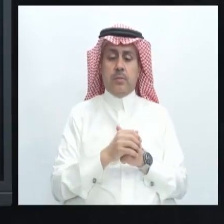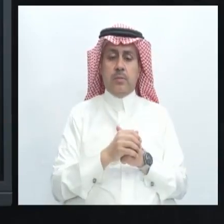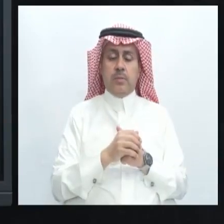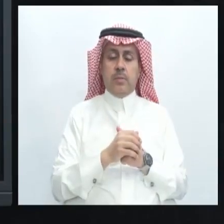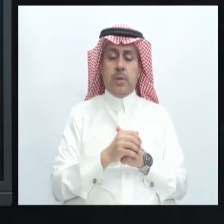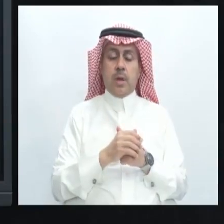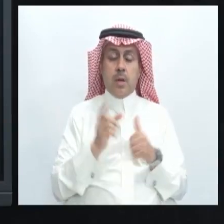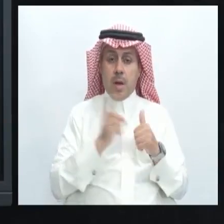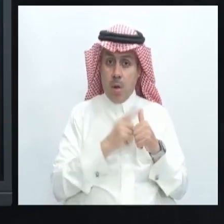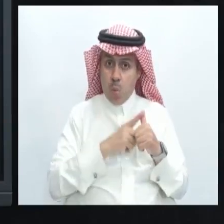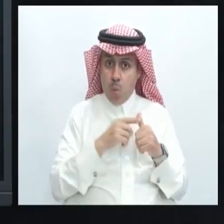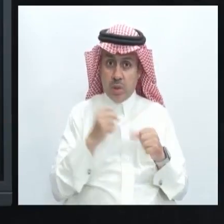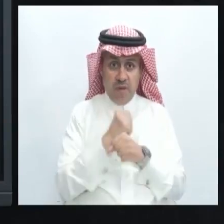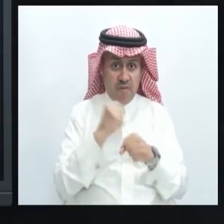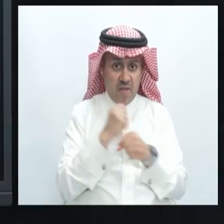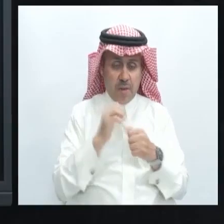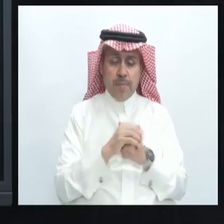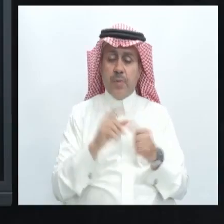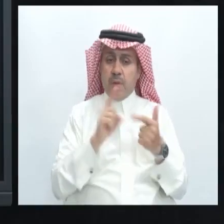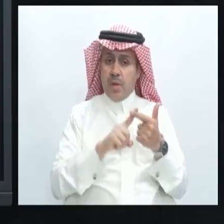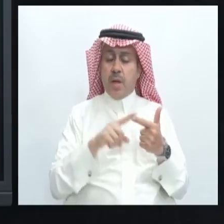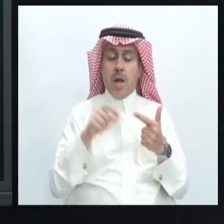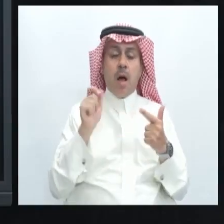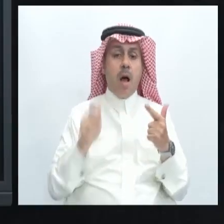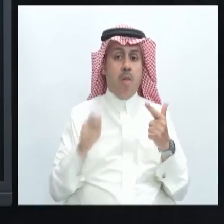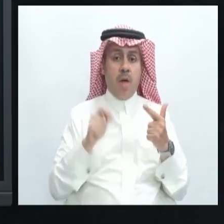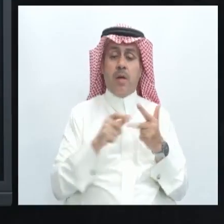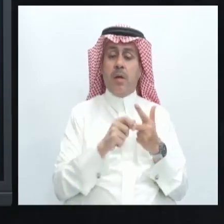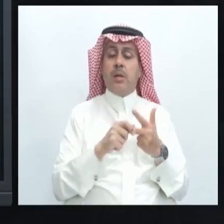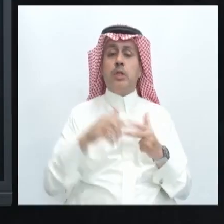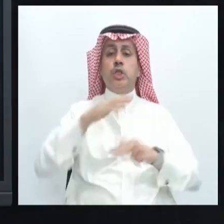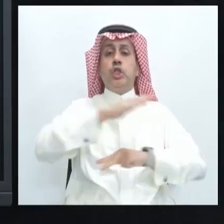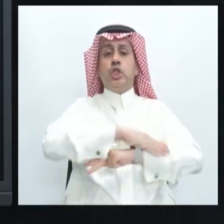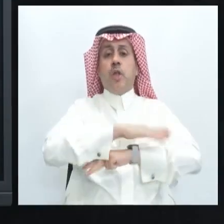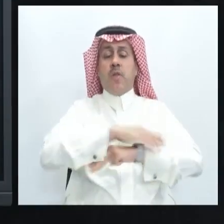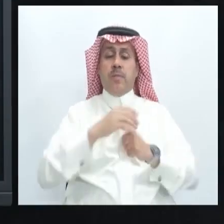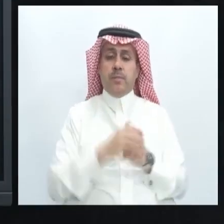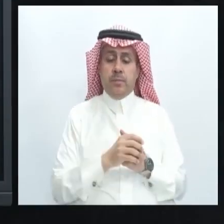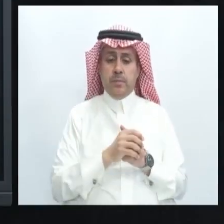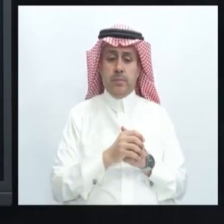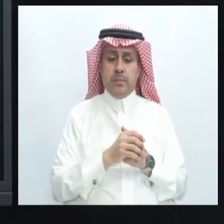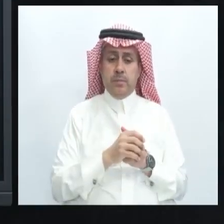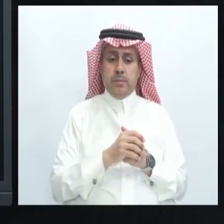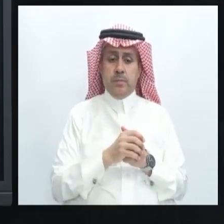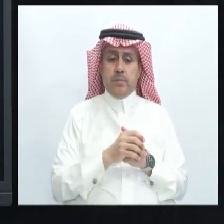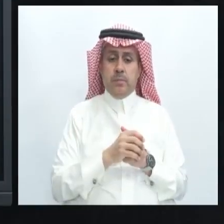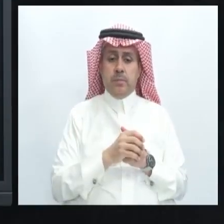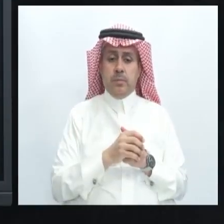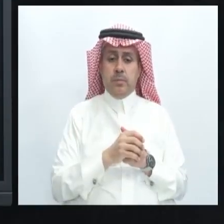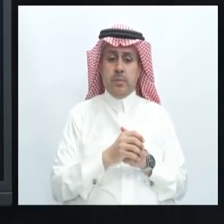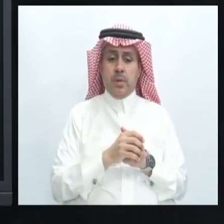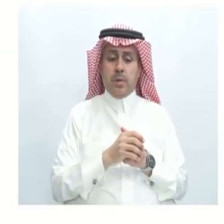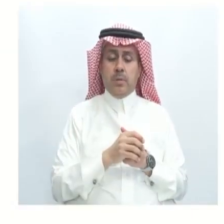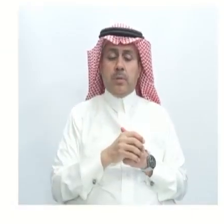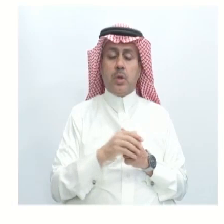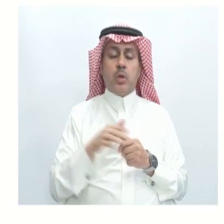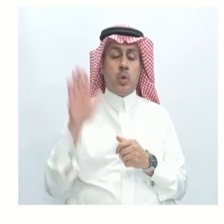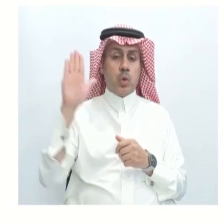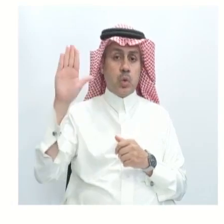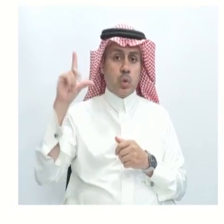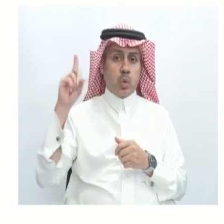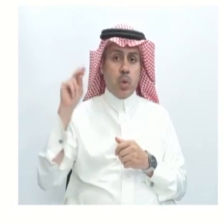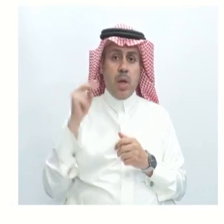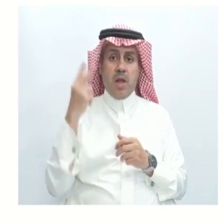التنفيذيه السلطه القضائيه سلطه التنظيميه فهذه السلطات الثلاث السلطات في المملكه السعوديه